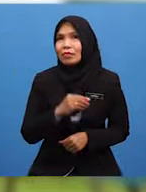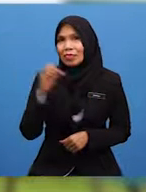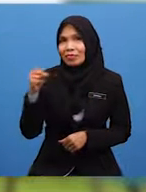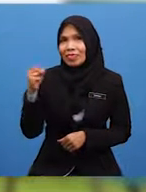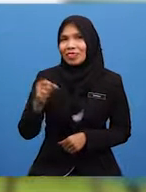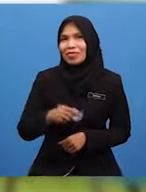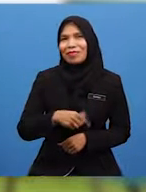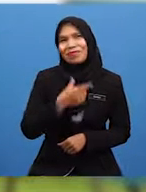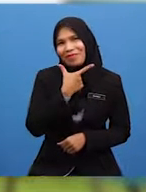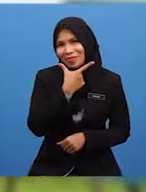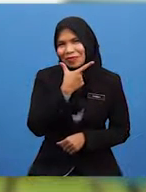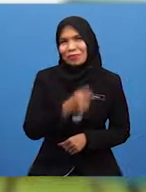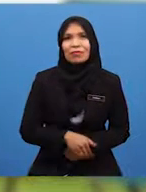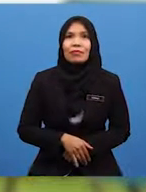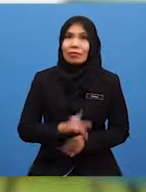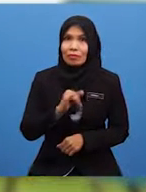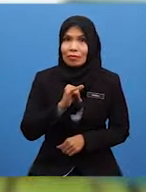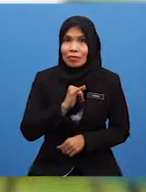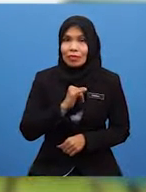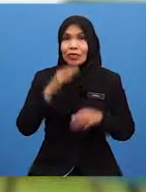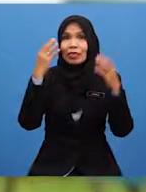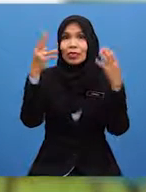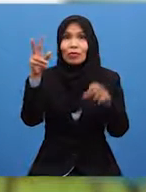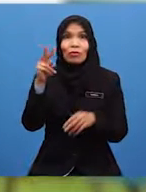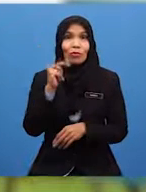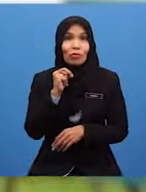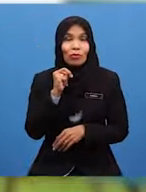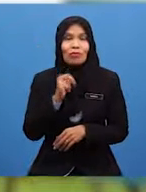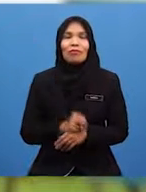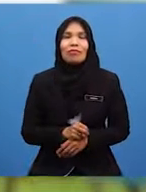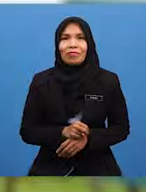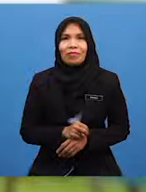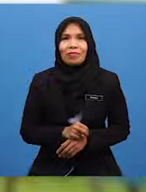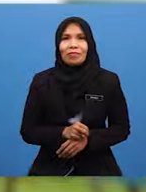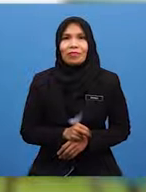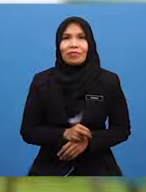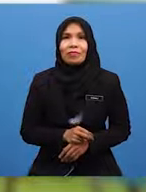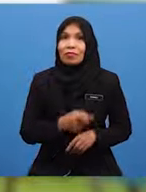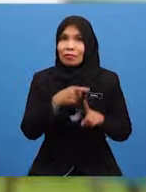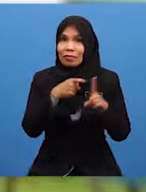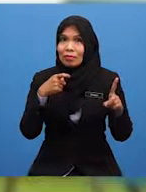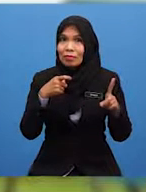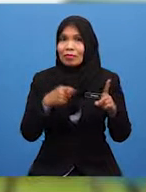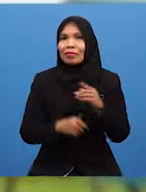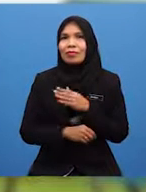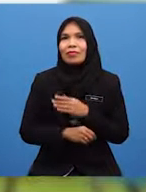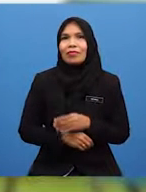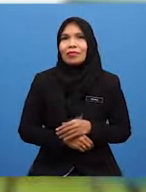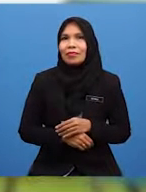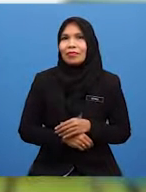ceria. Saya Cikgu Nurul Aini binti Kusmanirat dari